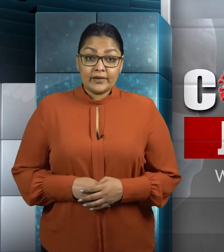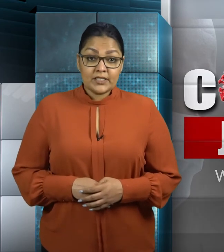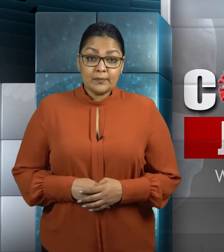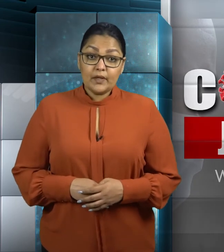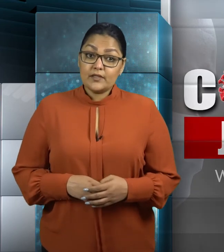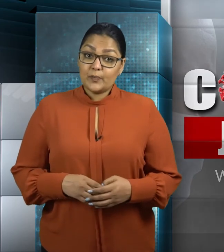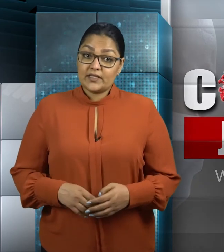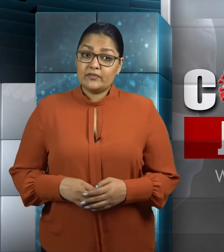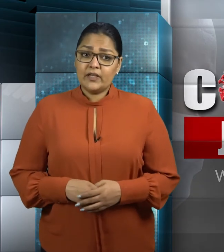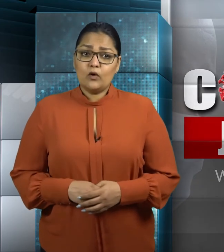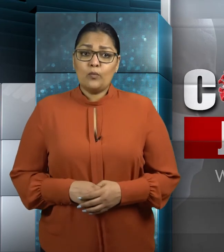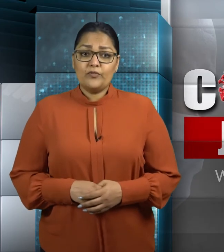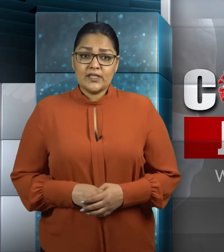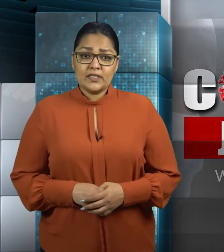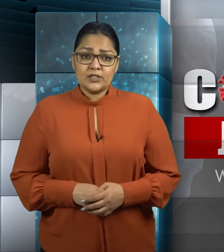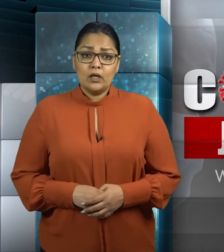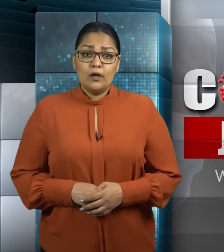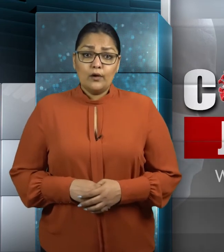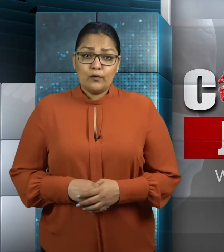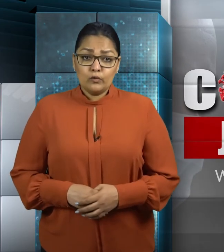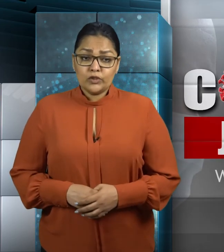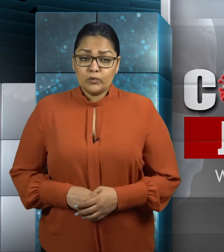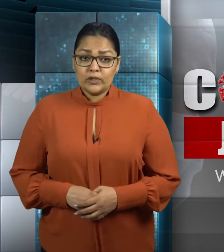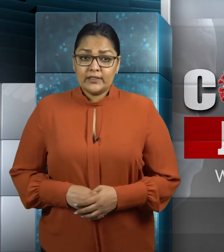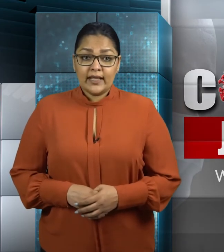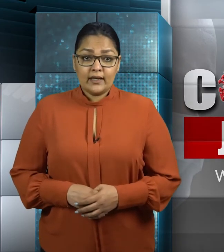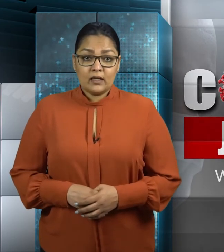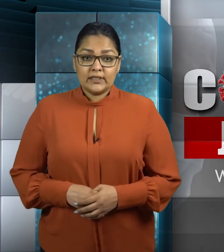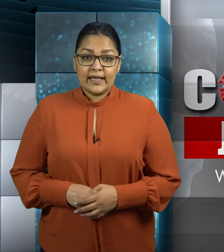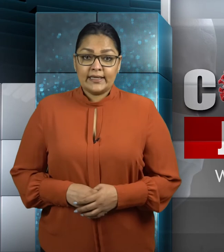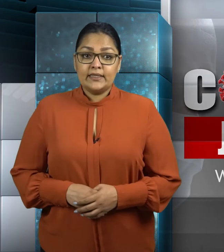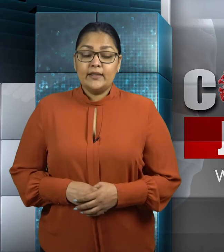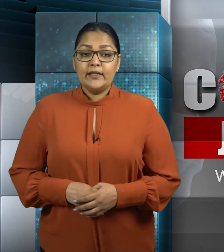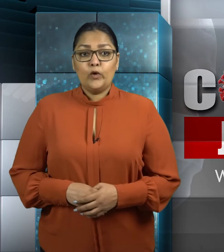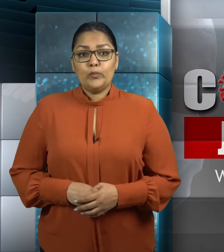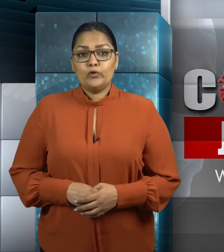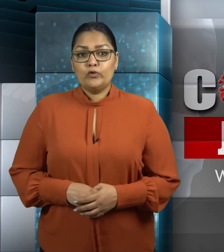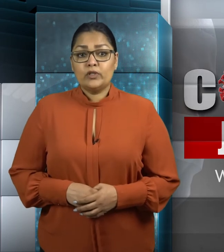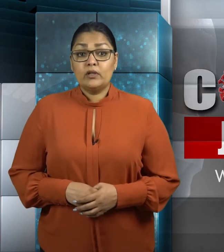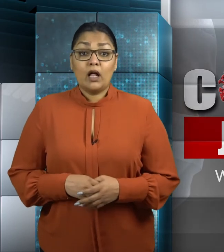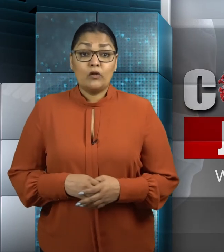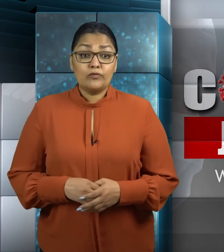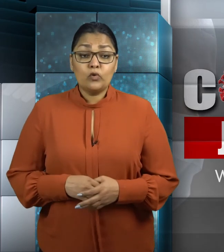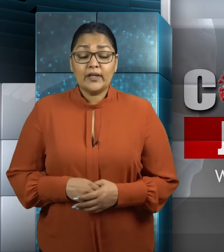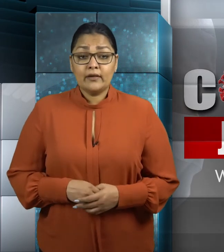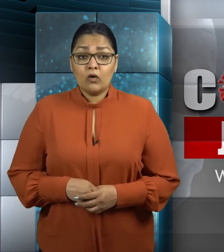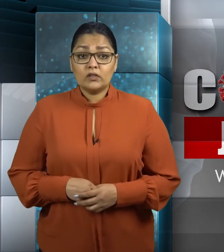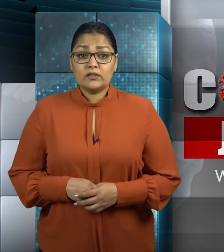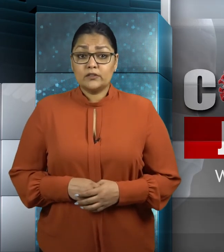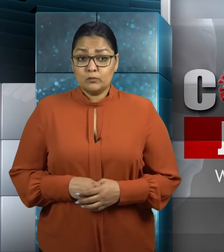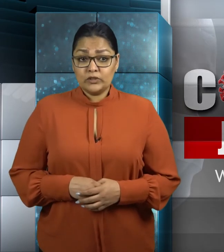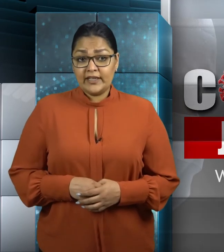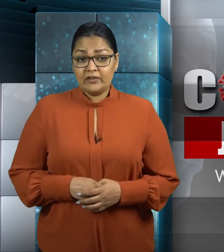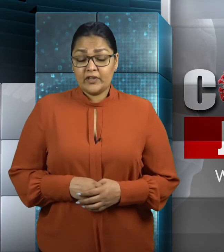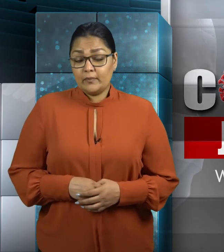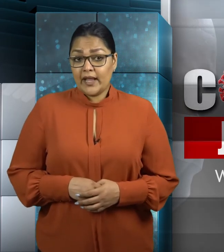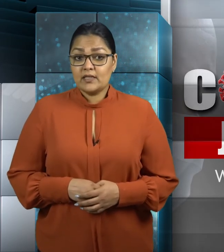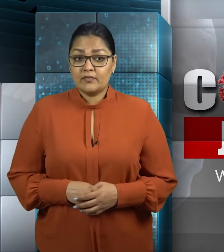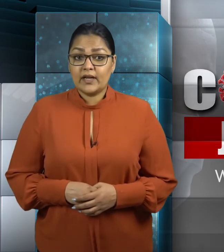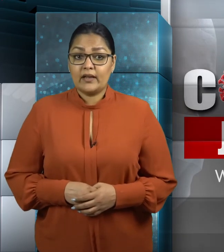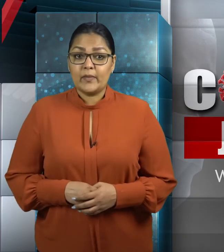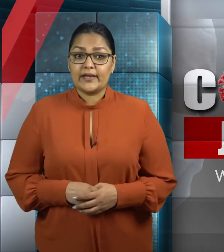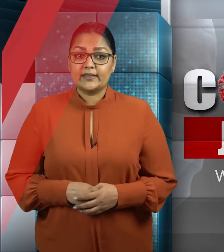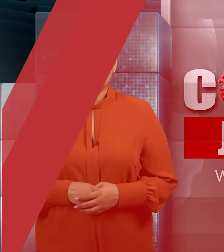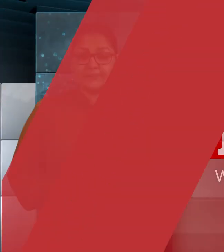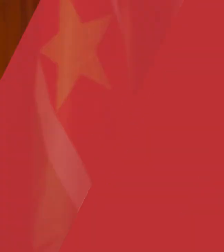DC Rajab specifiek om vissers, groenteboeren en handelaren die hun producten al vroeg in de ochtend moeten leveren bij